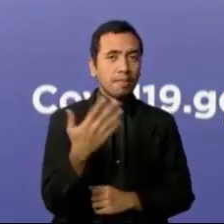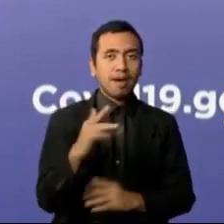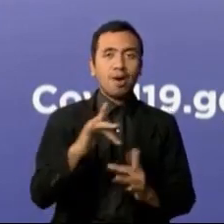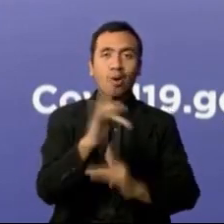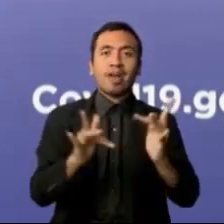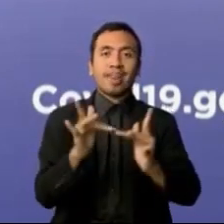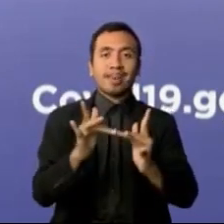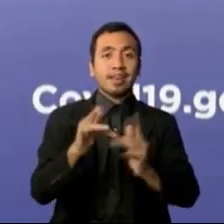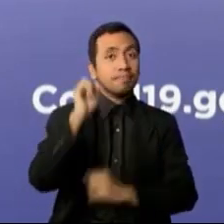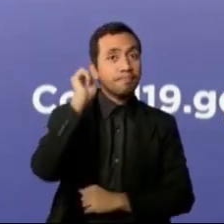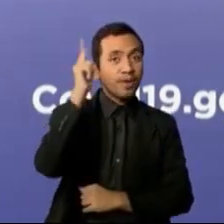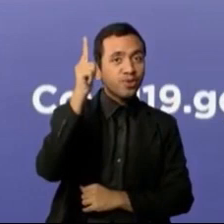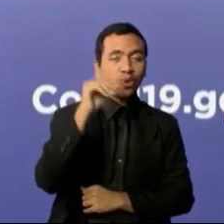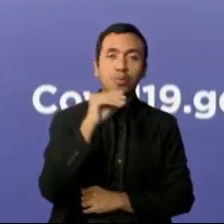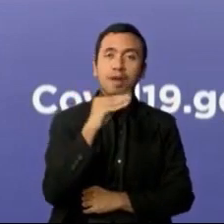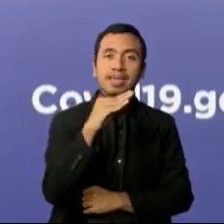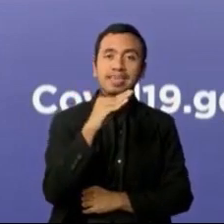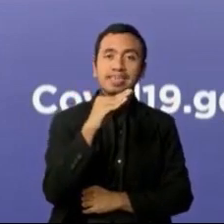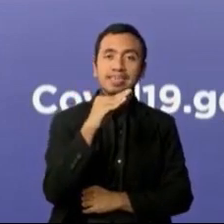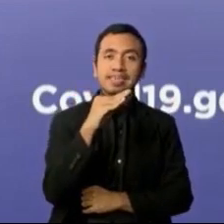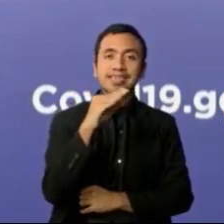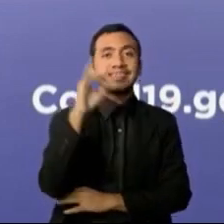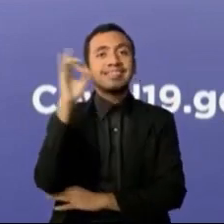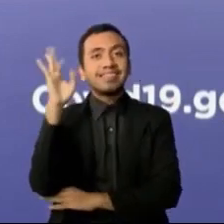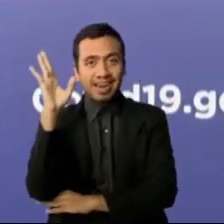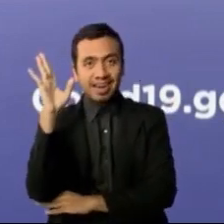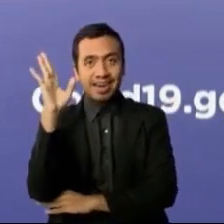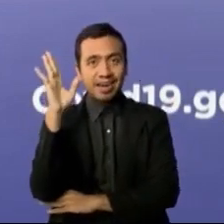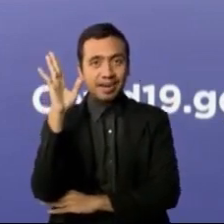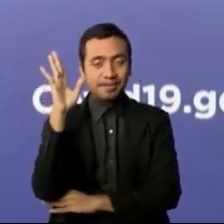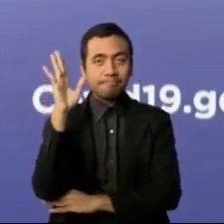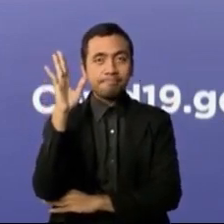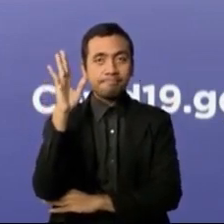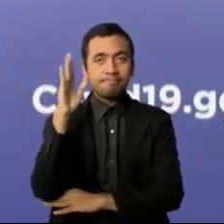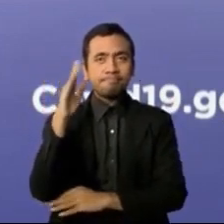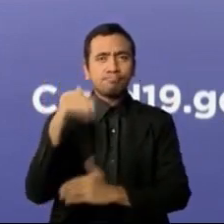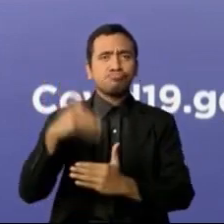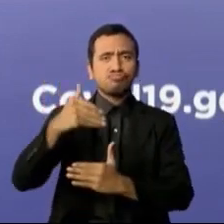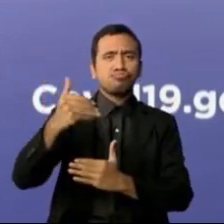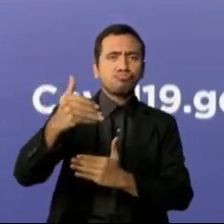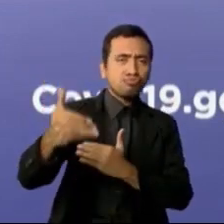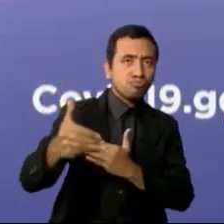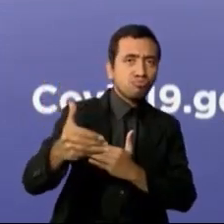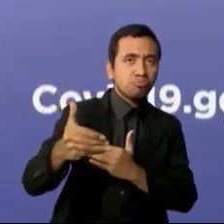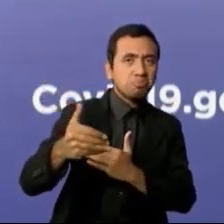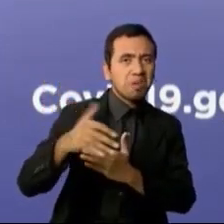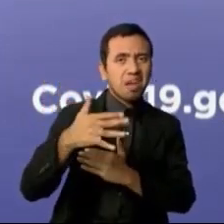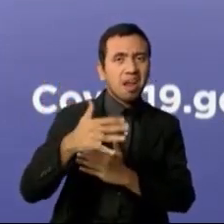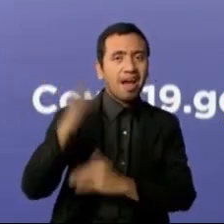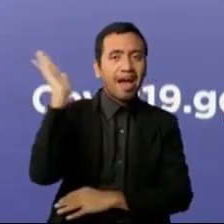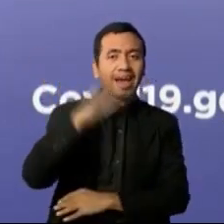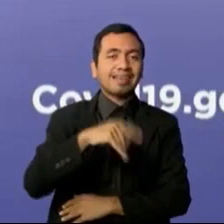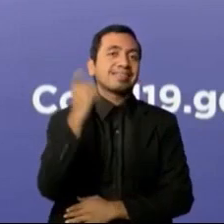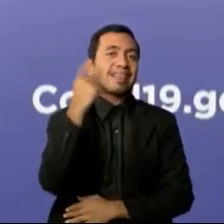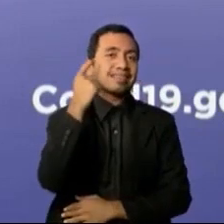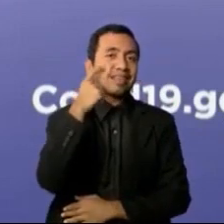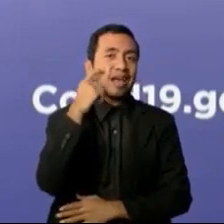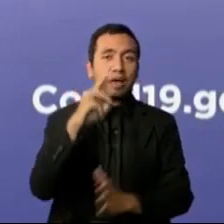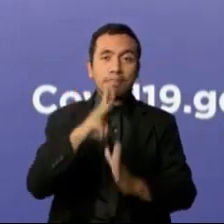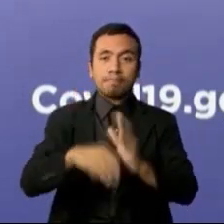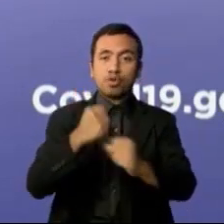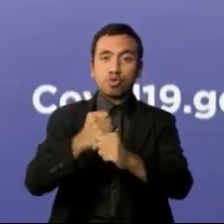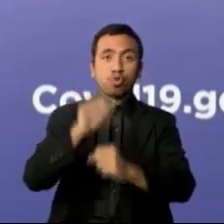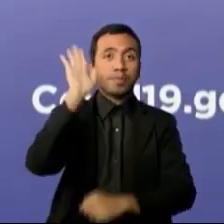pagi dan siang kemudian berturut-turut sampai dengan hari Selasa minggu